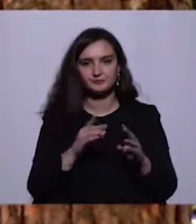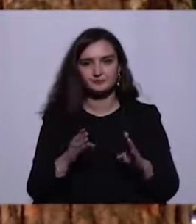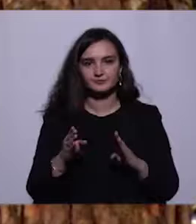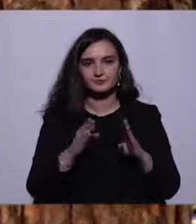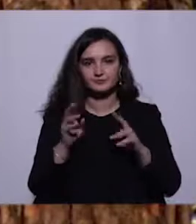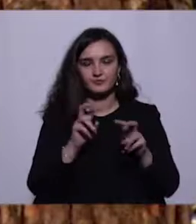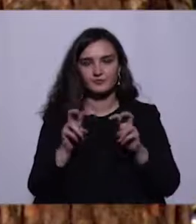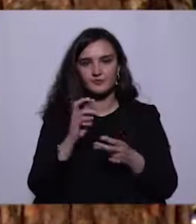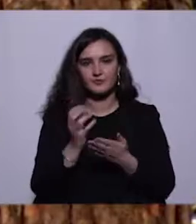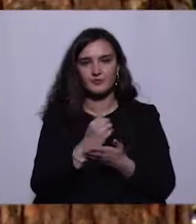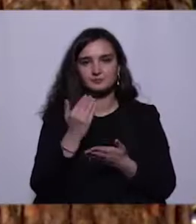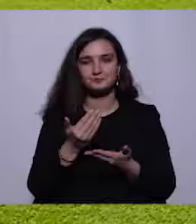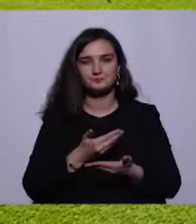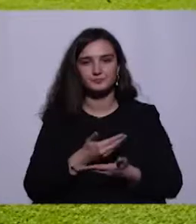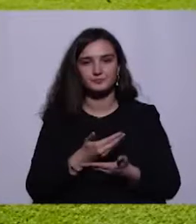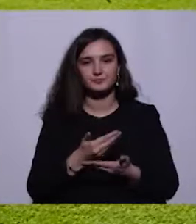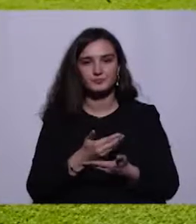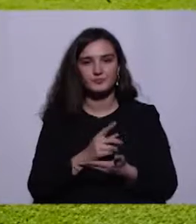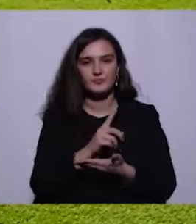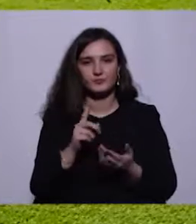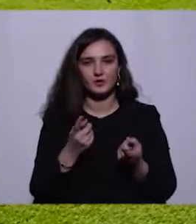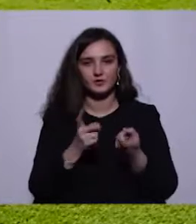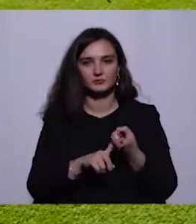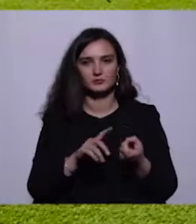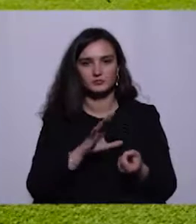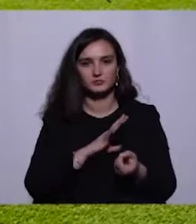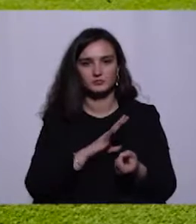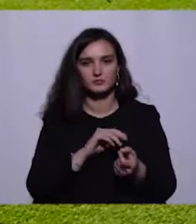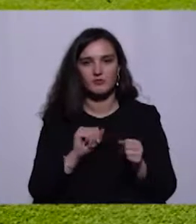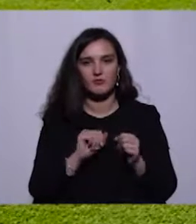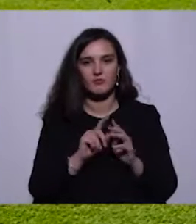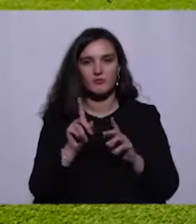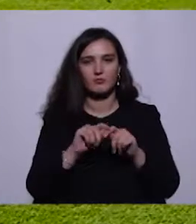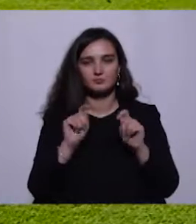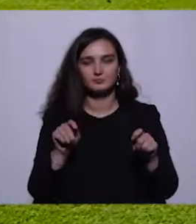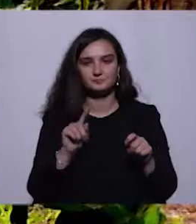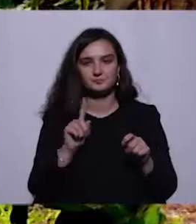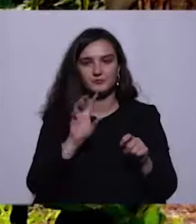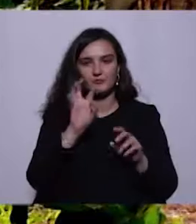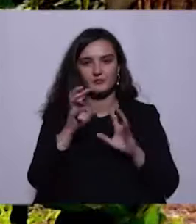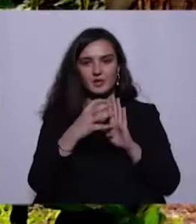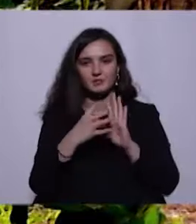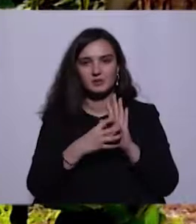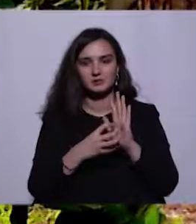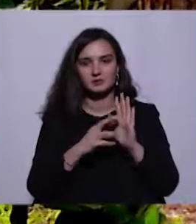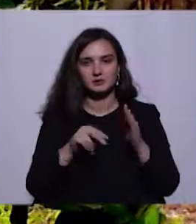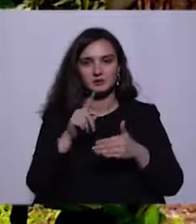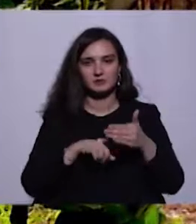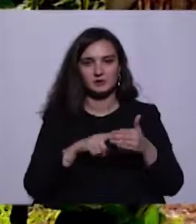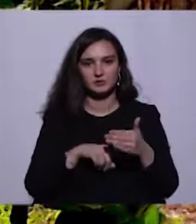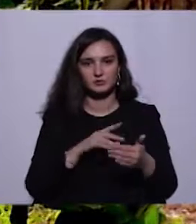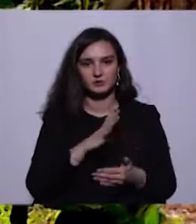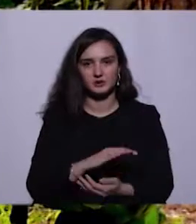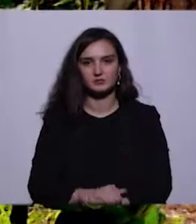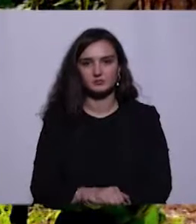გამოსავალს პოულობდნენ, რომ მათი ცხოვრება რაღაცაზე დაეფუძნებინათ, შეექმნათ გარკვეული კერპები და რწმენა